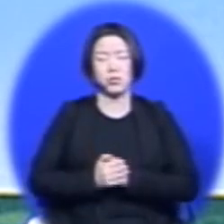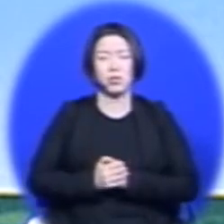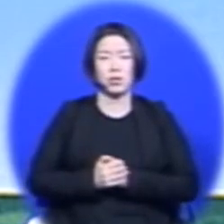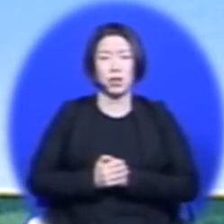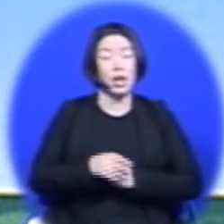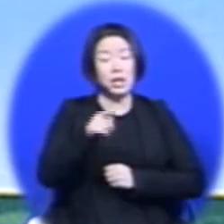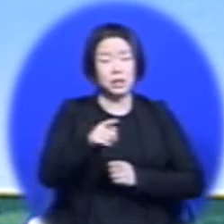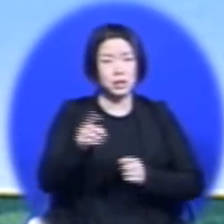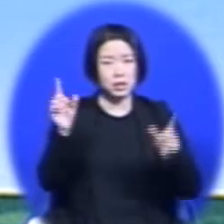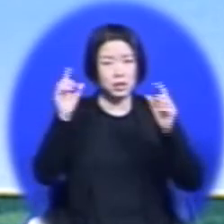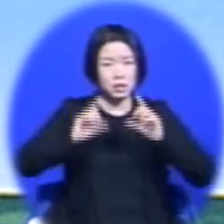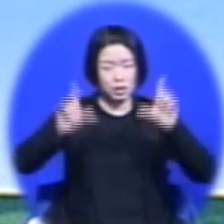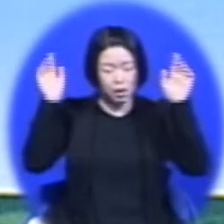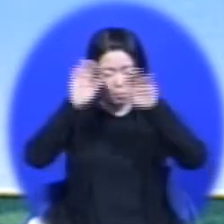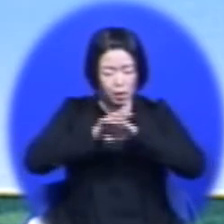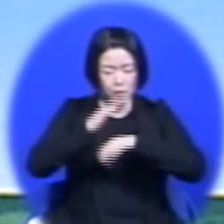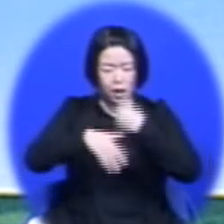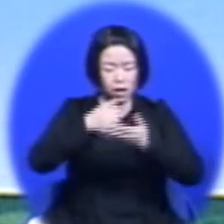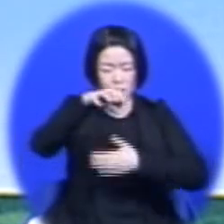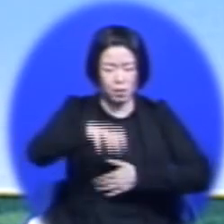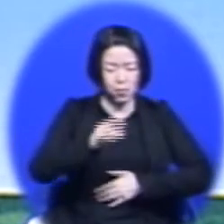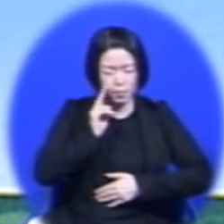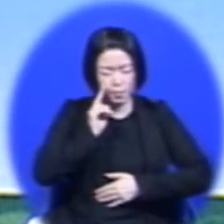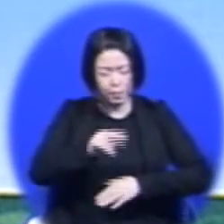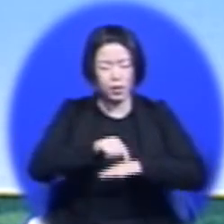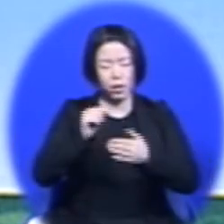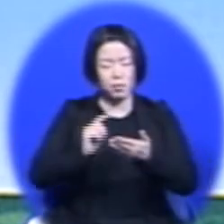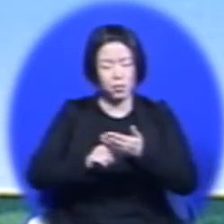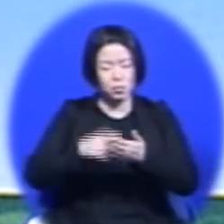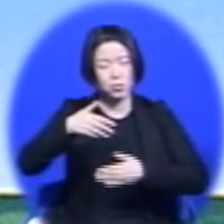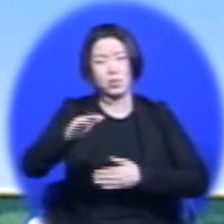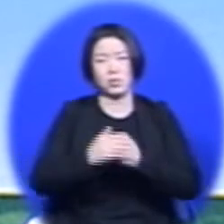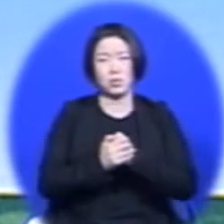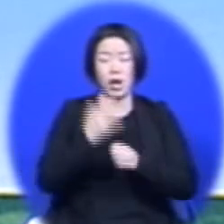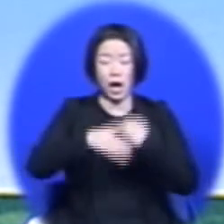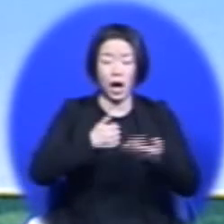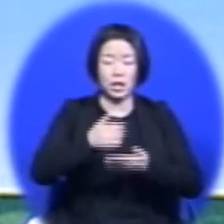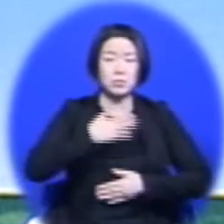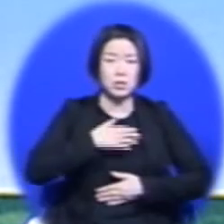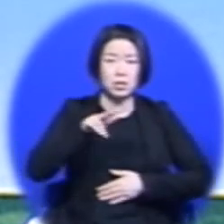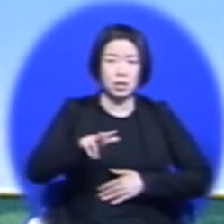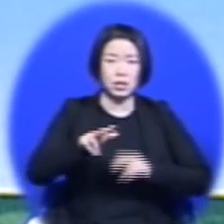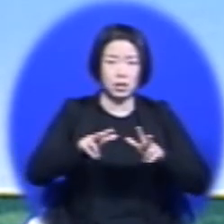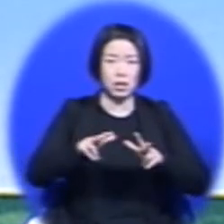그는 그날 밤에 하나님 앞에 심각한 마음으로 나아갔습니다. 하나님, 제가 지금 잘하고 있는